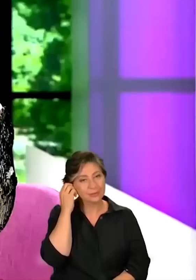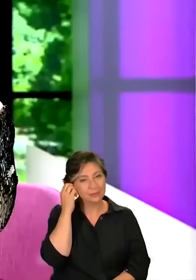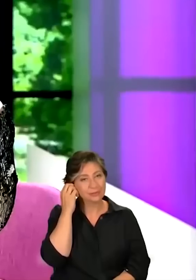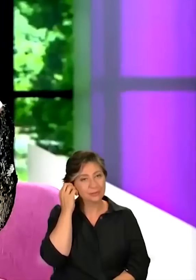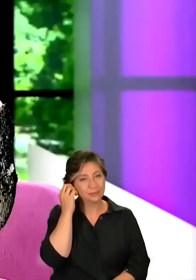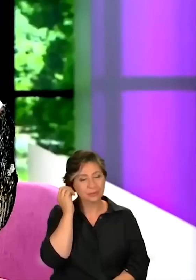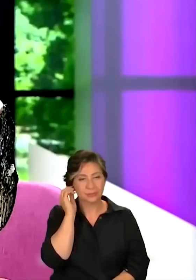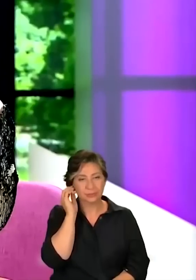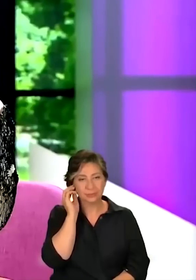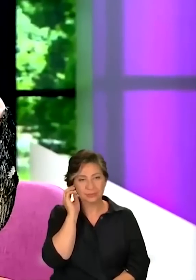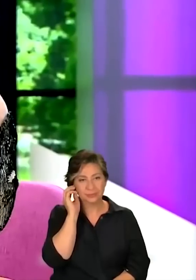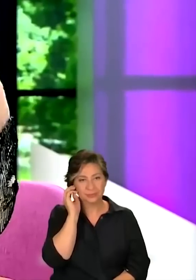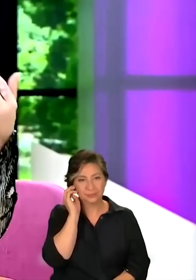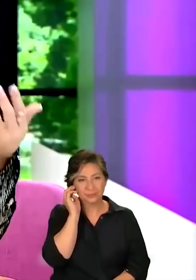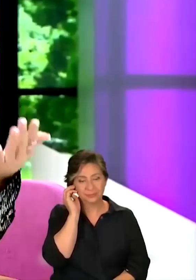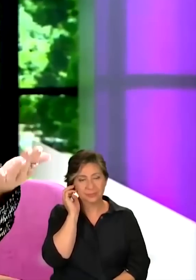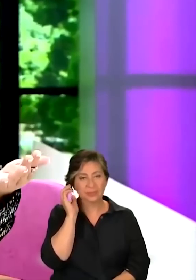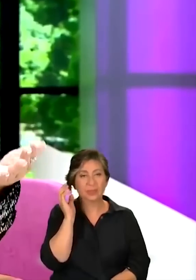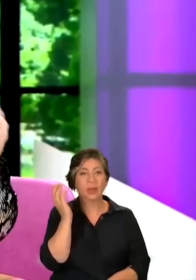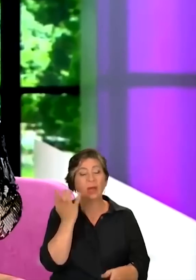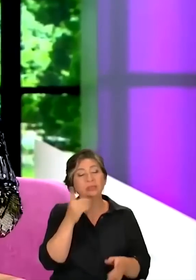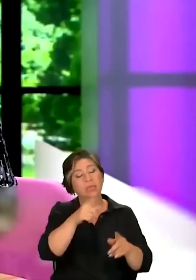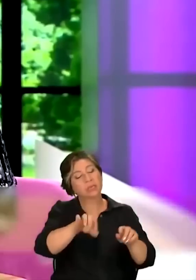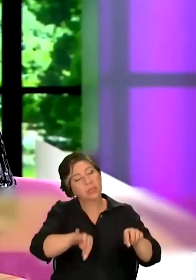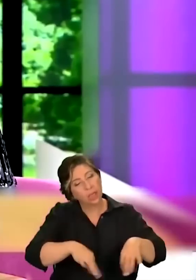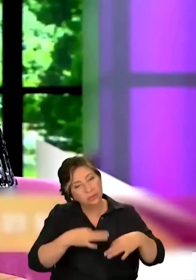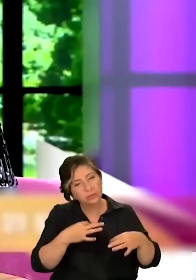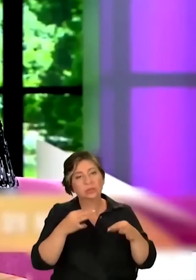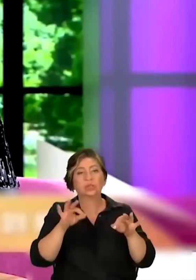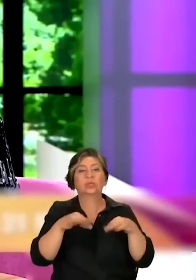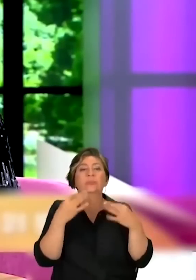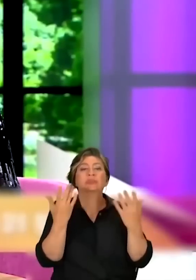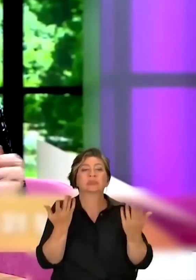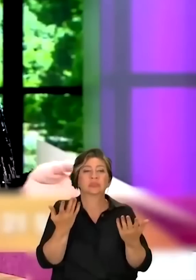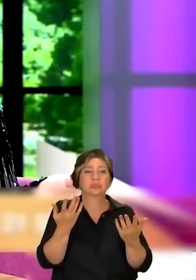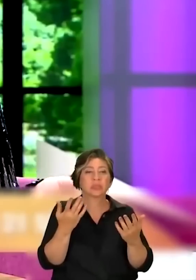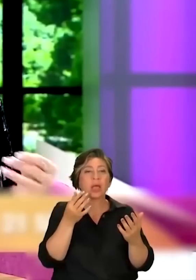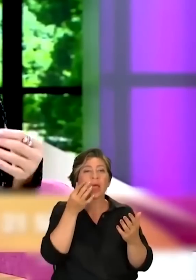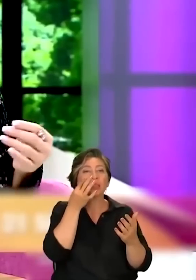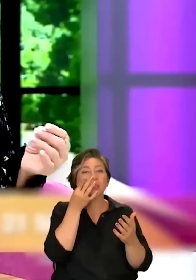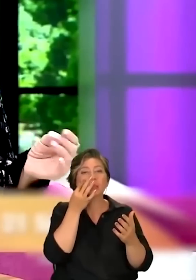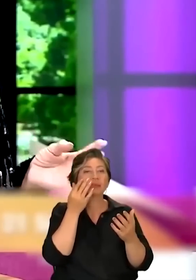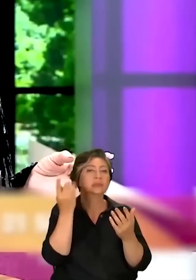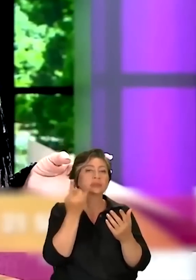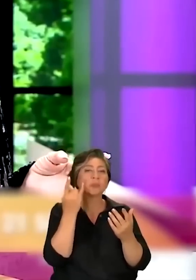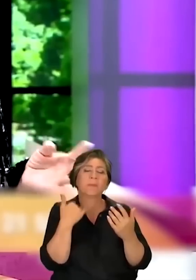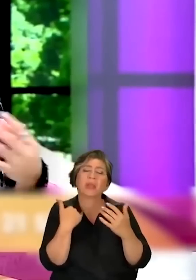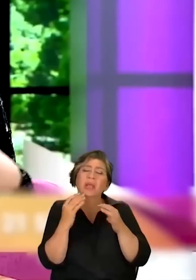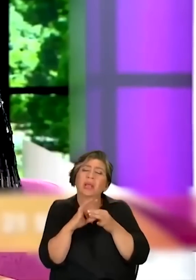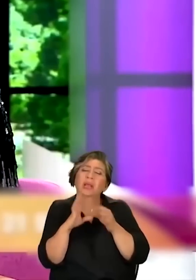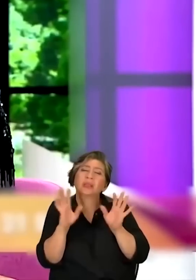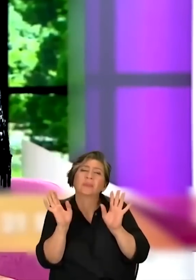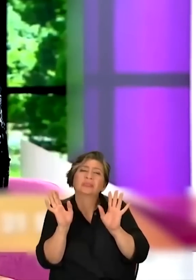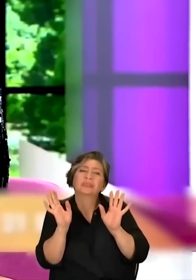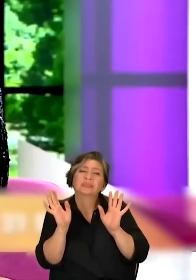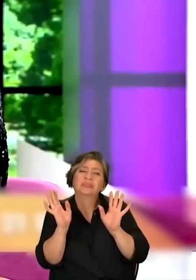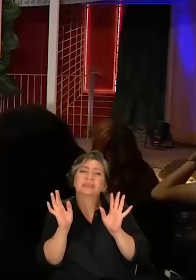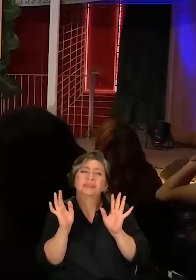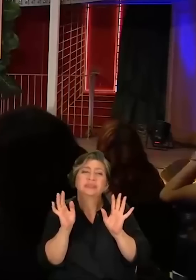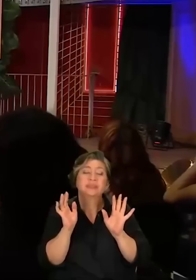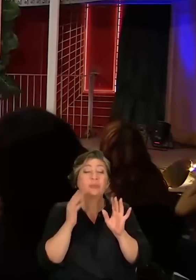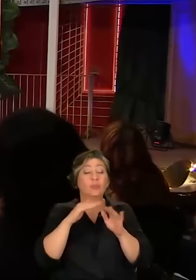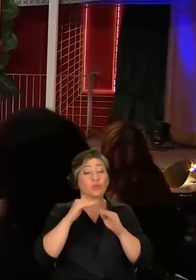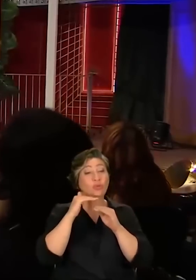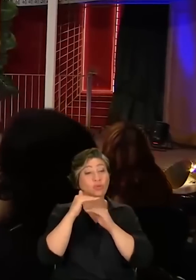Ben çorap kadınıyım. Ha sen giyersin, giymezsin. Baldırı çıplak gezin. Beni ilgilendirmez. Dur. Bu